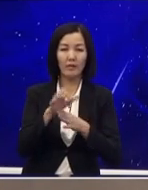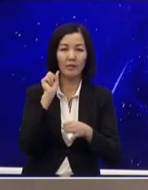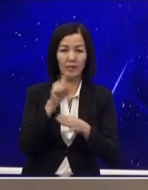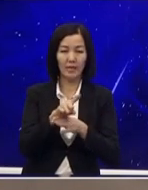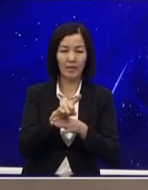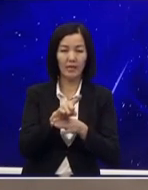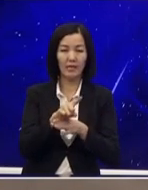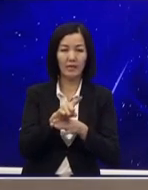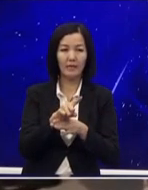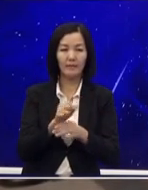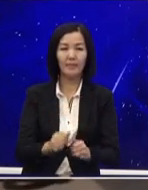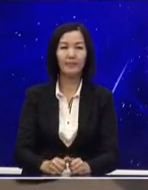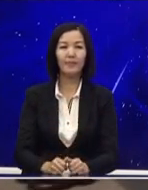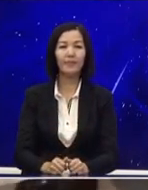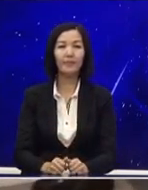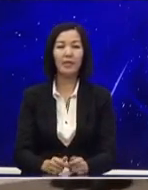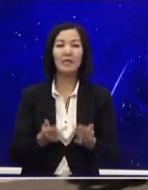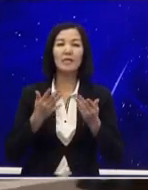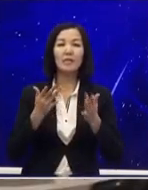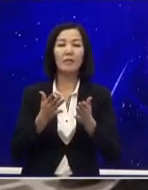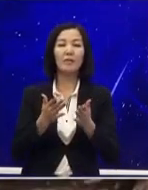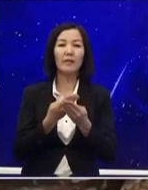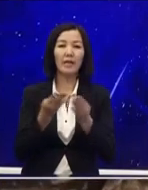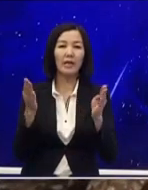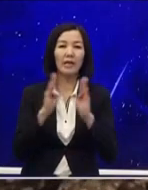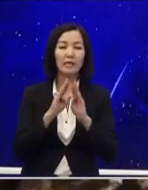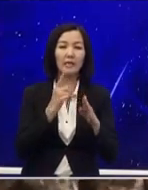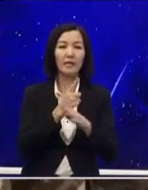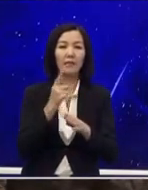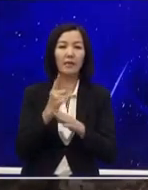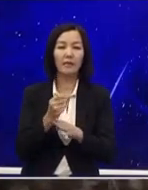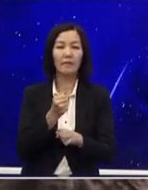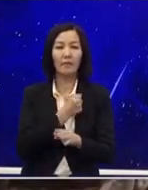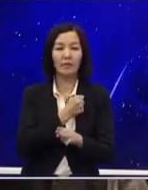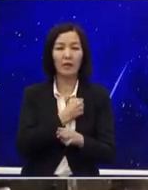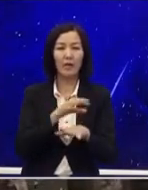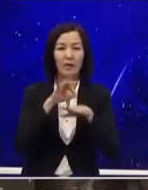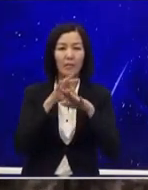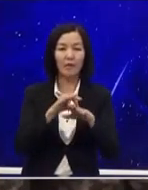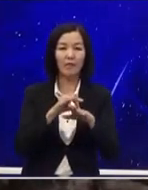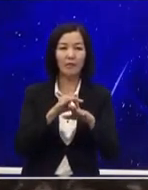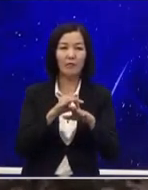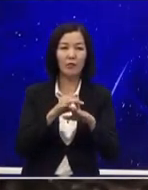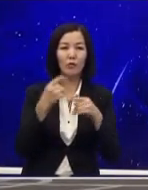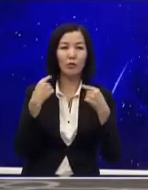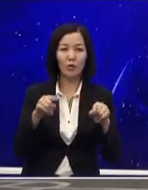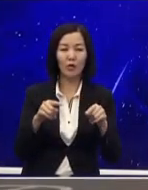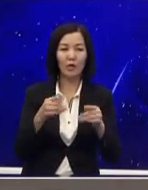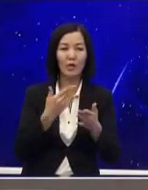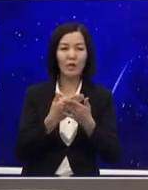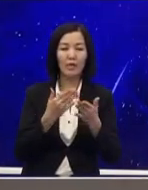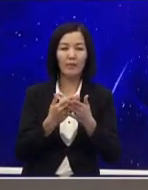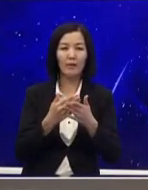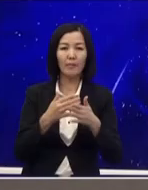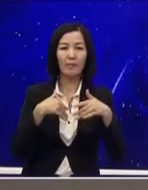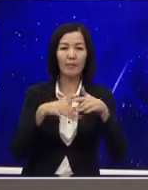поставленные задачи. В связи с требованием карантинных мер в этом году увольнение военнослужащих проводится в необычном формате. Весь личный состав